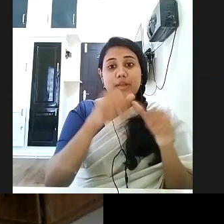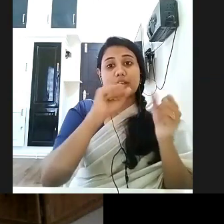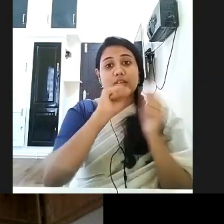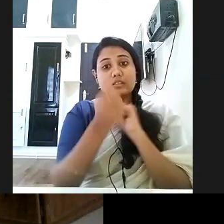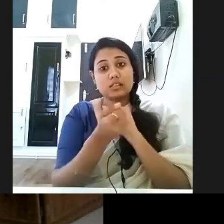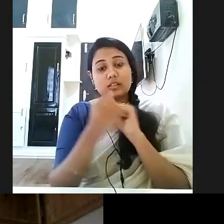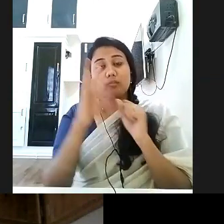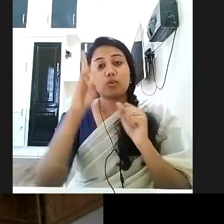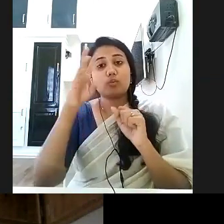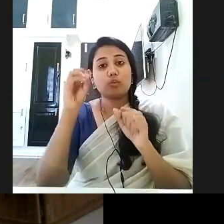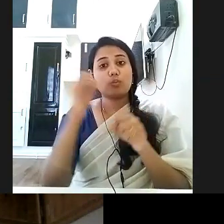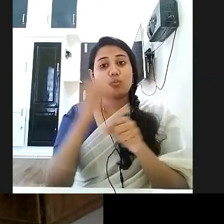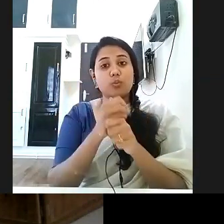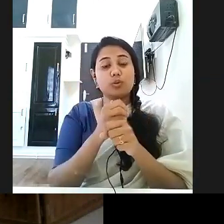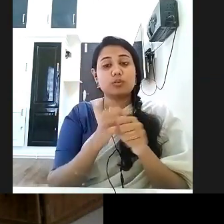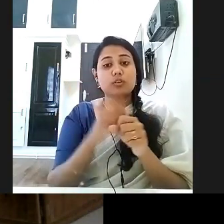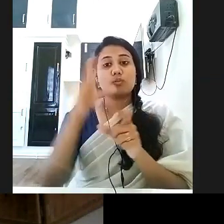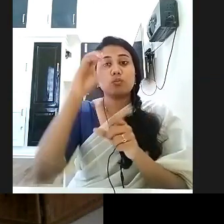വർഷമായി ഞാൻ